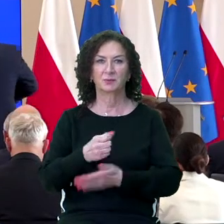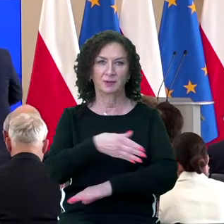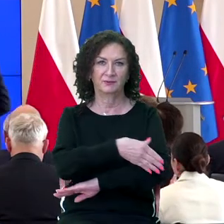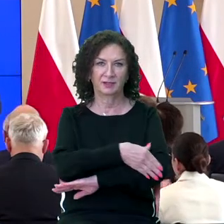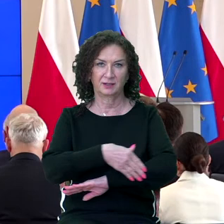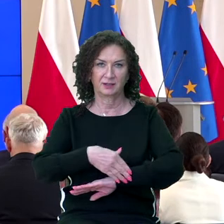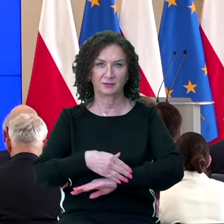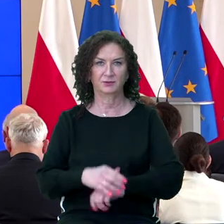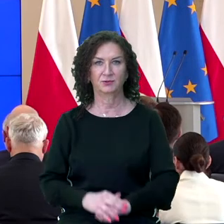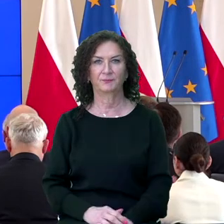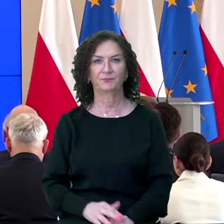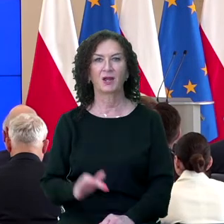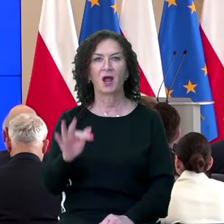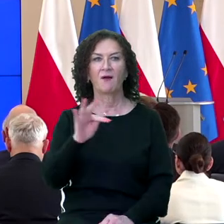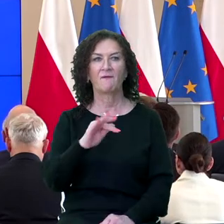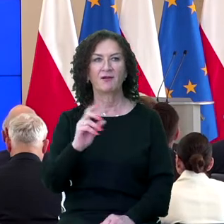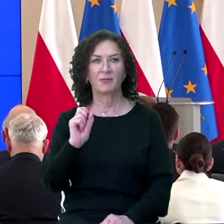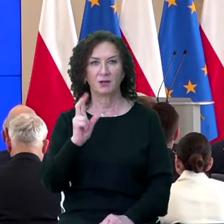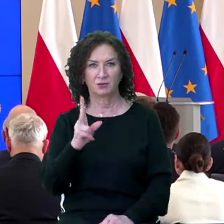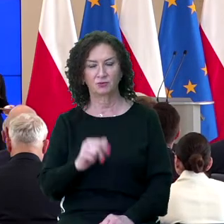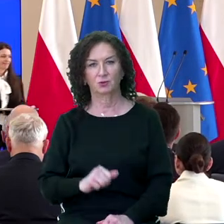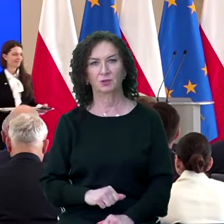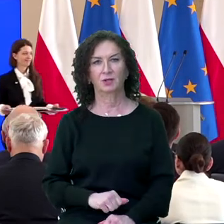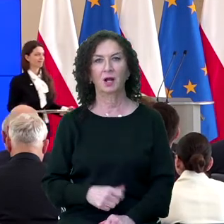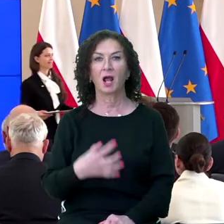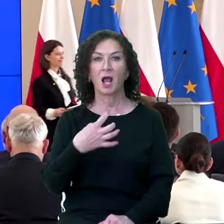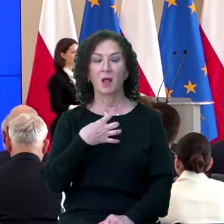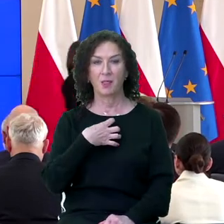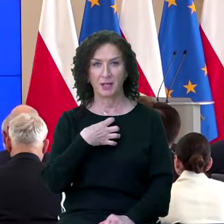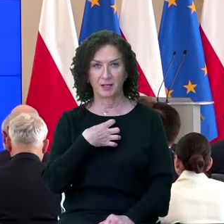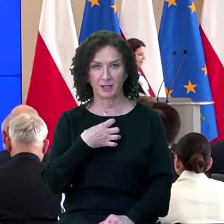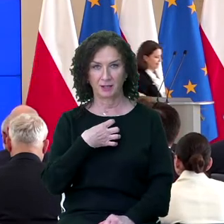dyrektor Krajowej Szkoły Administracji Publicznej od października